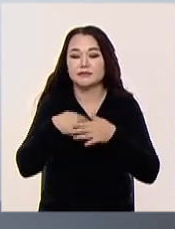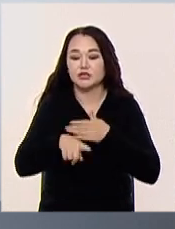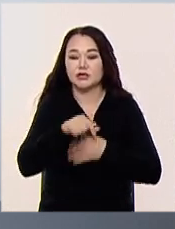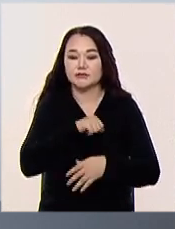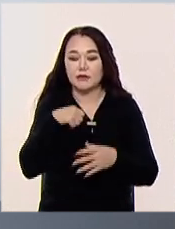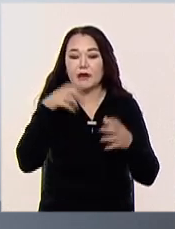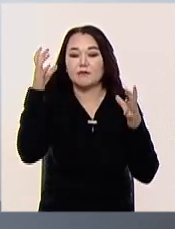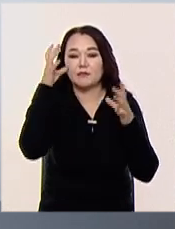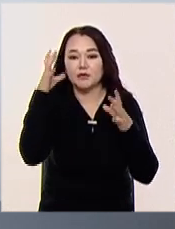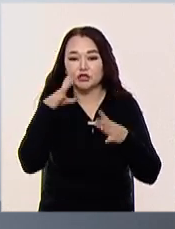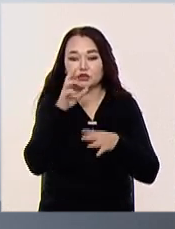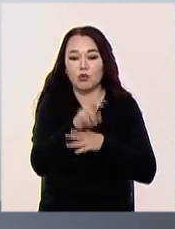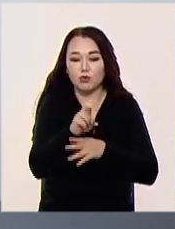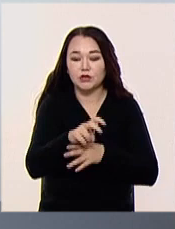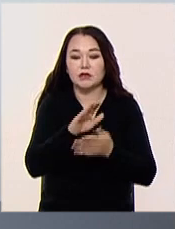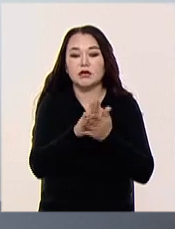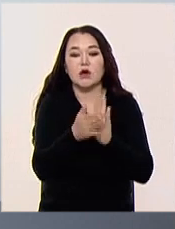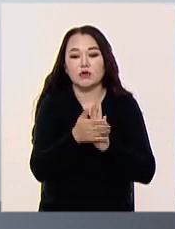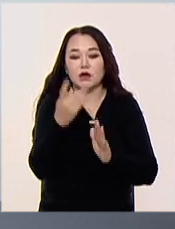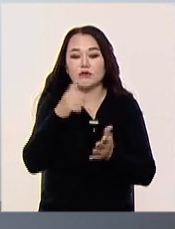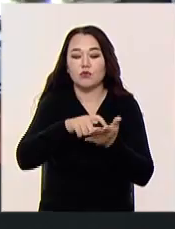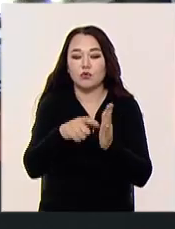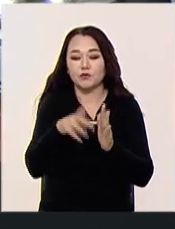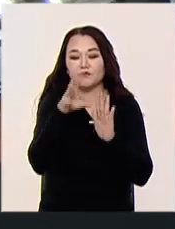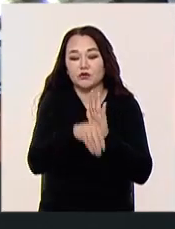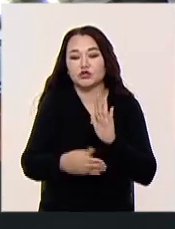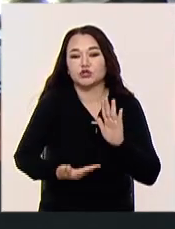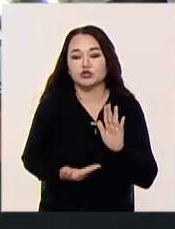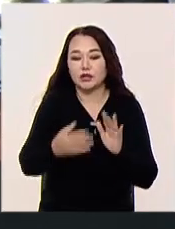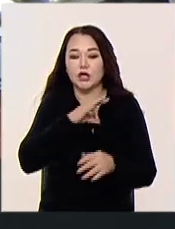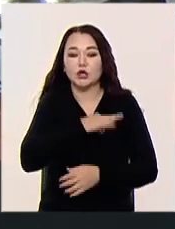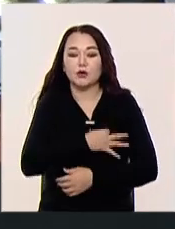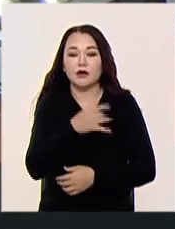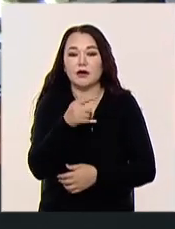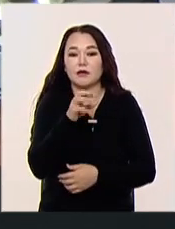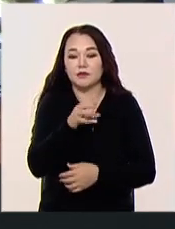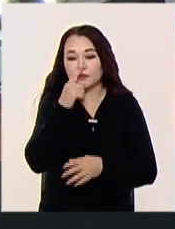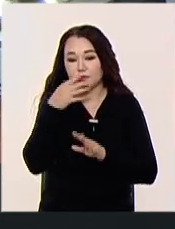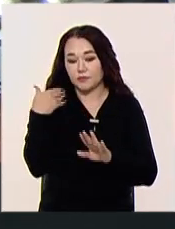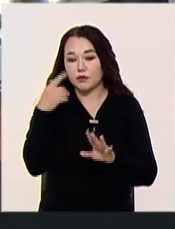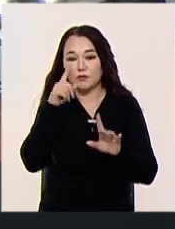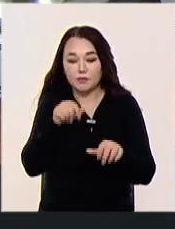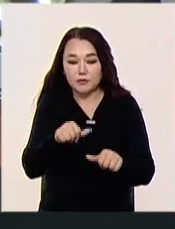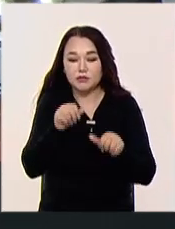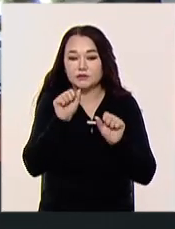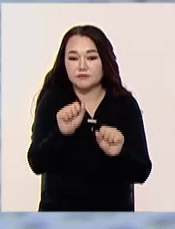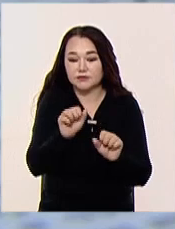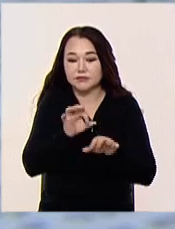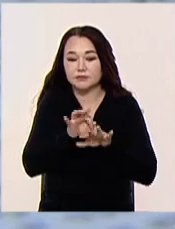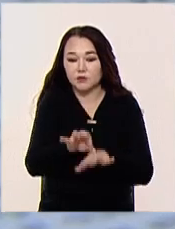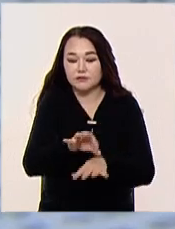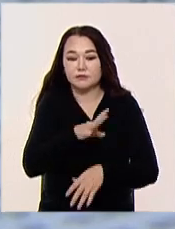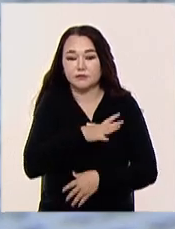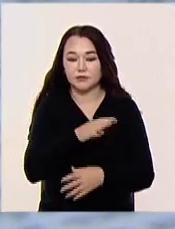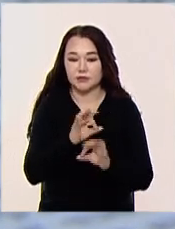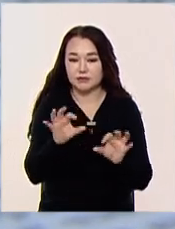мешітке барады екен, да, мешітпен келісіп, бір бөлмесінде тұрады екен. Заңгер Ғабит Өмірбек таяуда ғана бала құқығын қорғауға қатысты істі жүргізгенін айтып